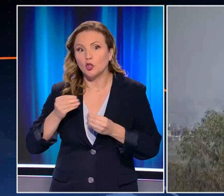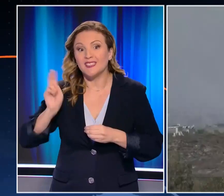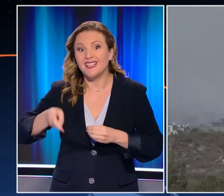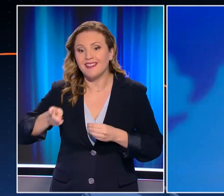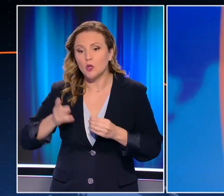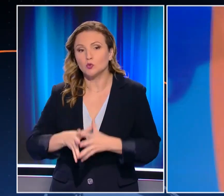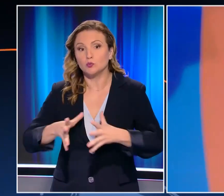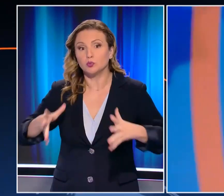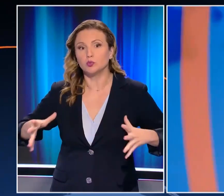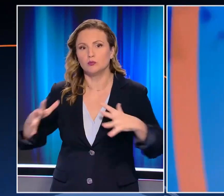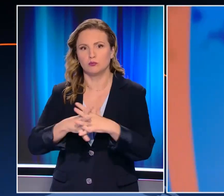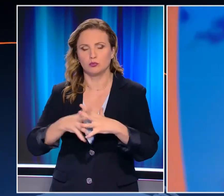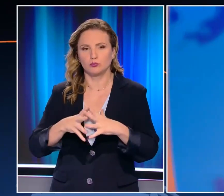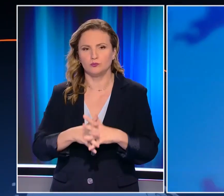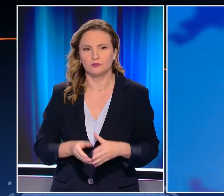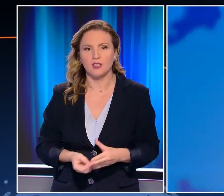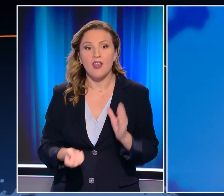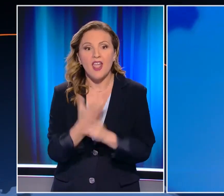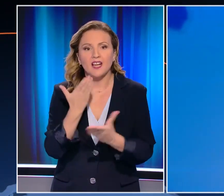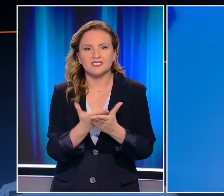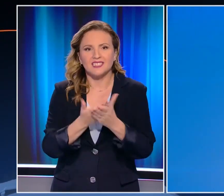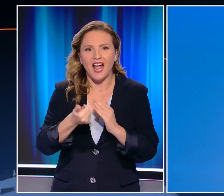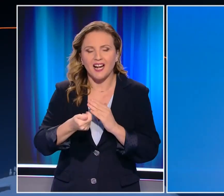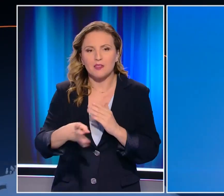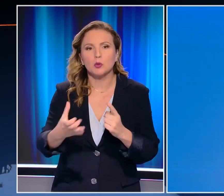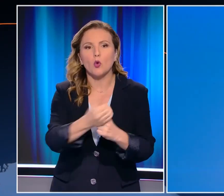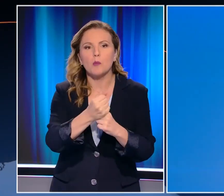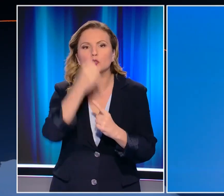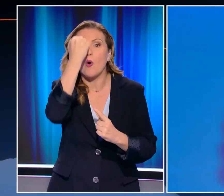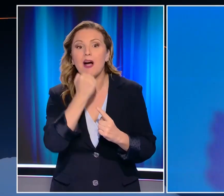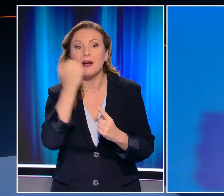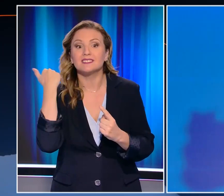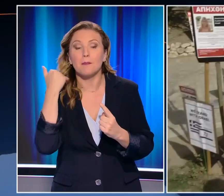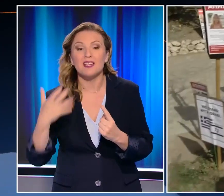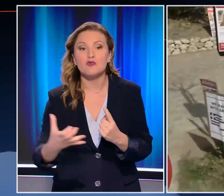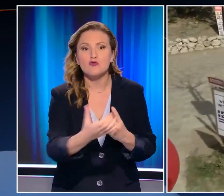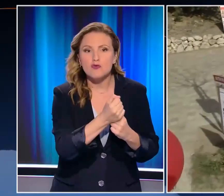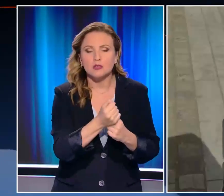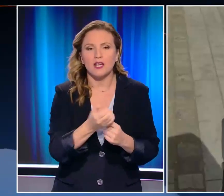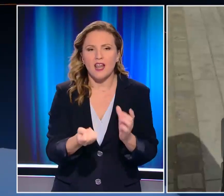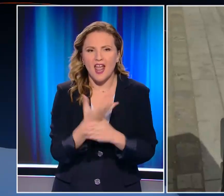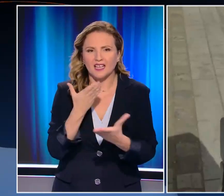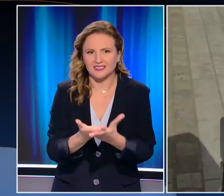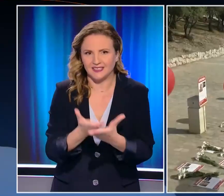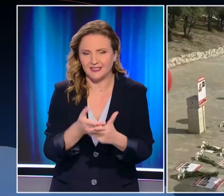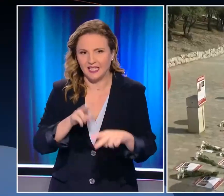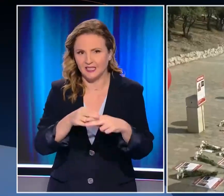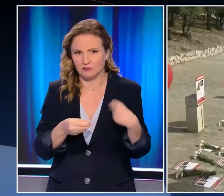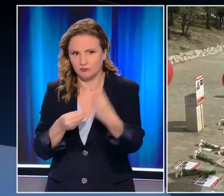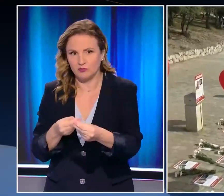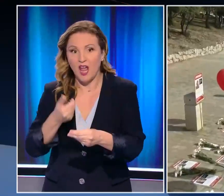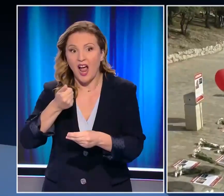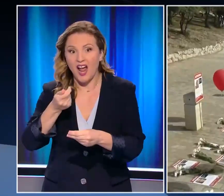κλιμάκωση. Νέα στοιχεία για τον αριθμό των ομήρων έδωσαν σήμερα οι Ισραηλινές ένοπλες δυνάμεις. Ο αριθμός